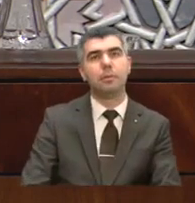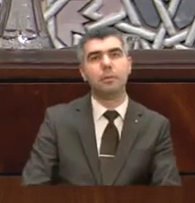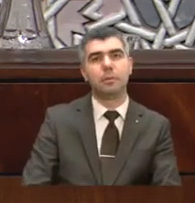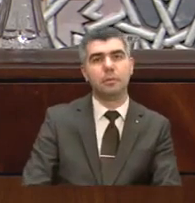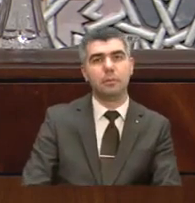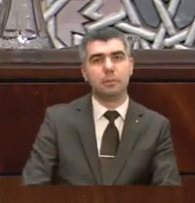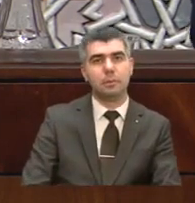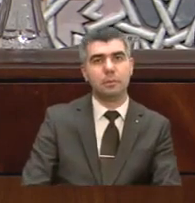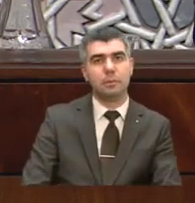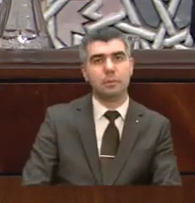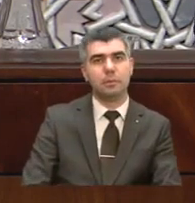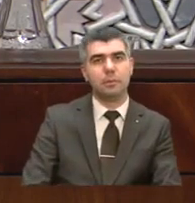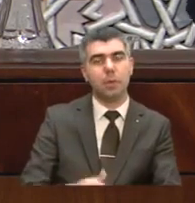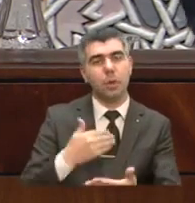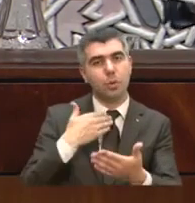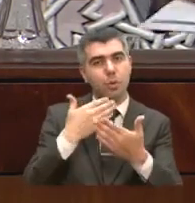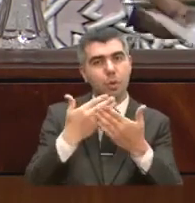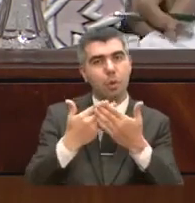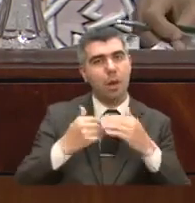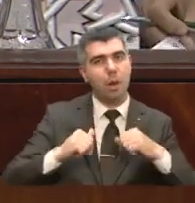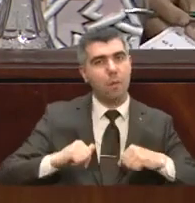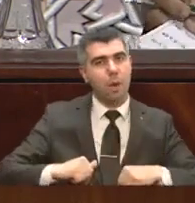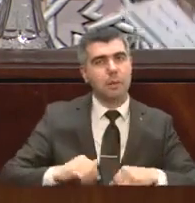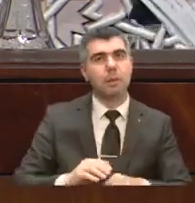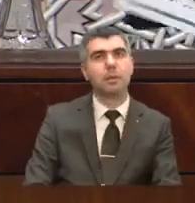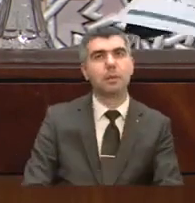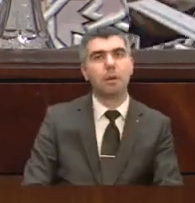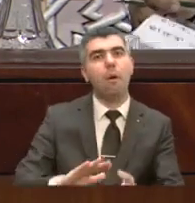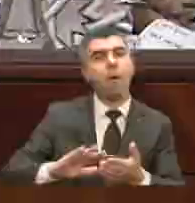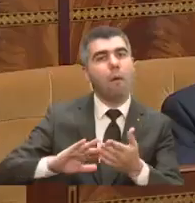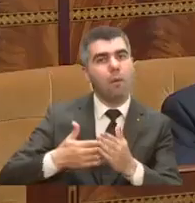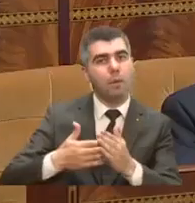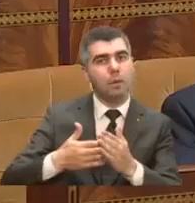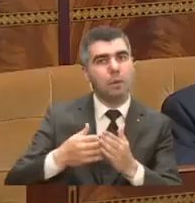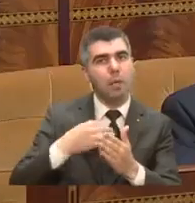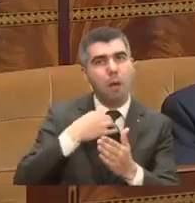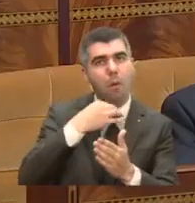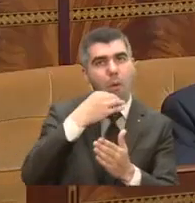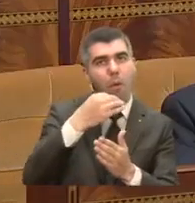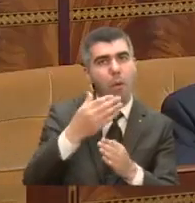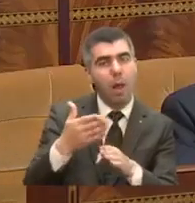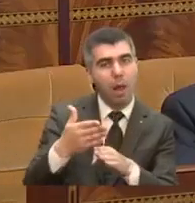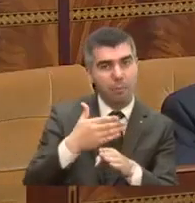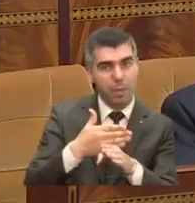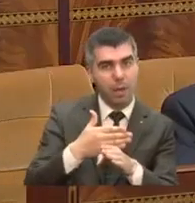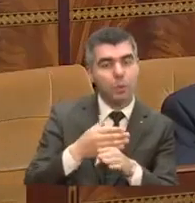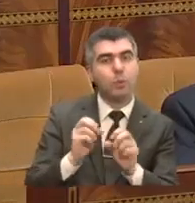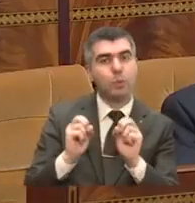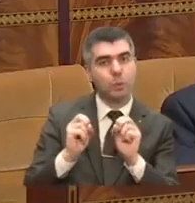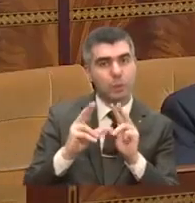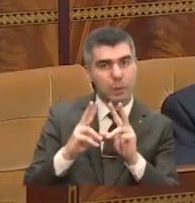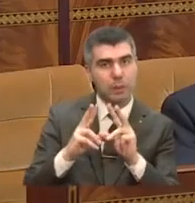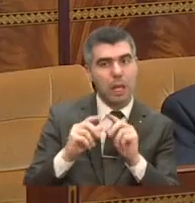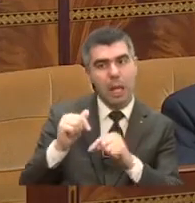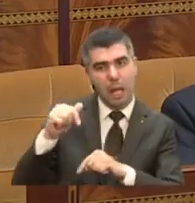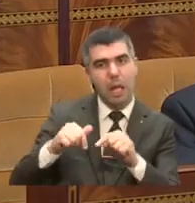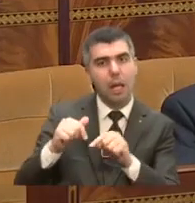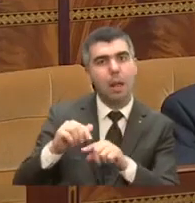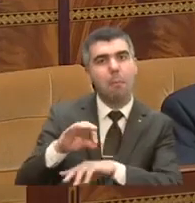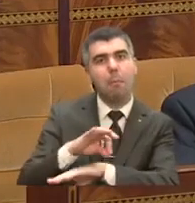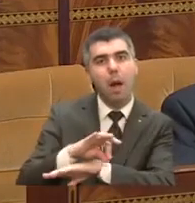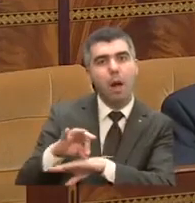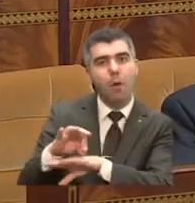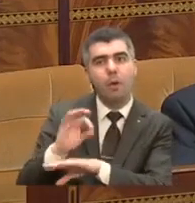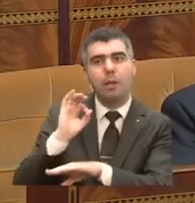والاشتراكية. كنشكركم السيد الوزير، هذا الشيء اللي قلته كامل ربما كاين فعندكم انتم في المكتب ديالكم، ولكن